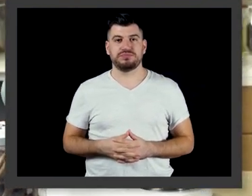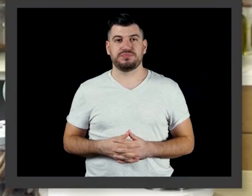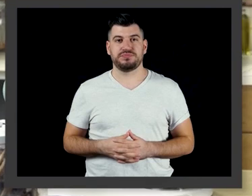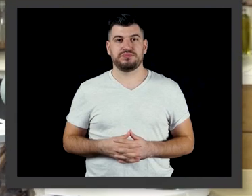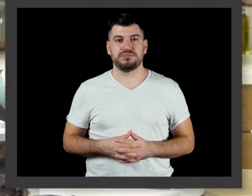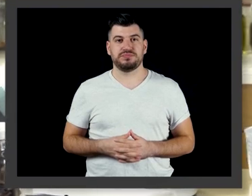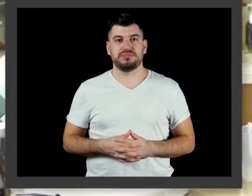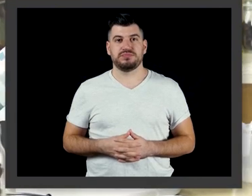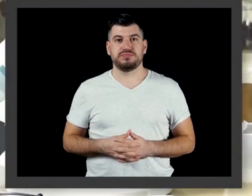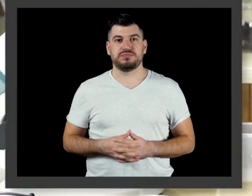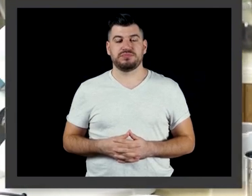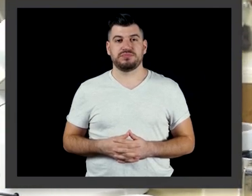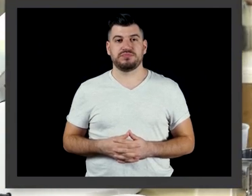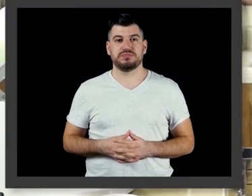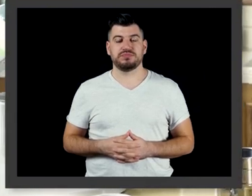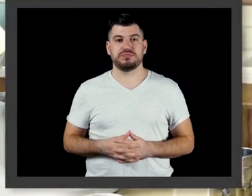Έχει γίνει η τελευταία